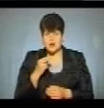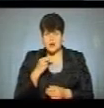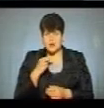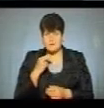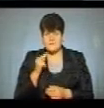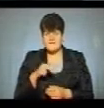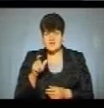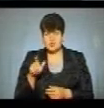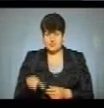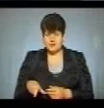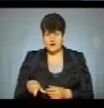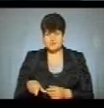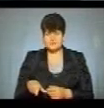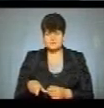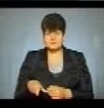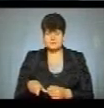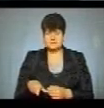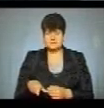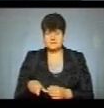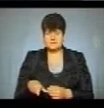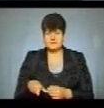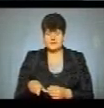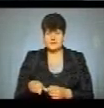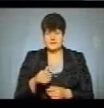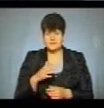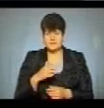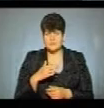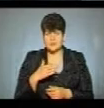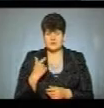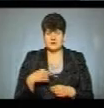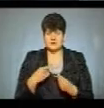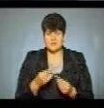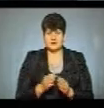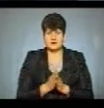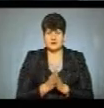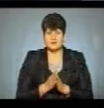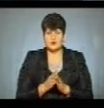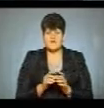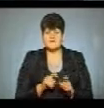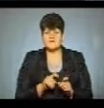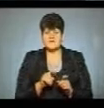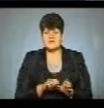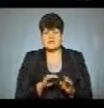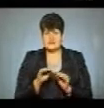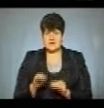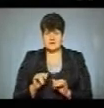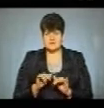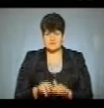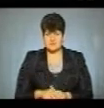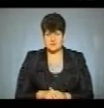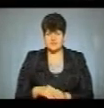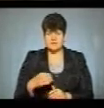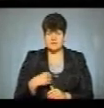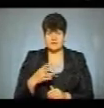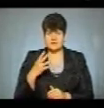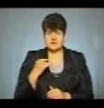обвинуваченого зловживає своїми процесуальними правами, неодноразово заявляє клопотання про відкладення судового розгляду даного кримінального провадження. Вважаю, що це